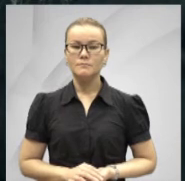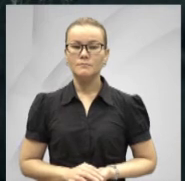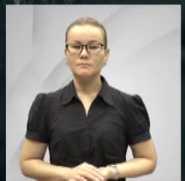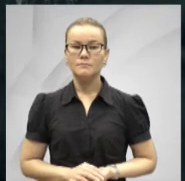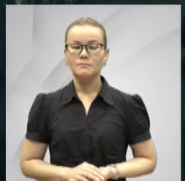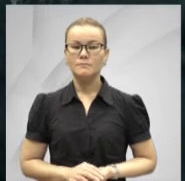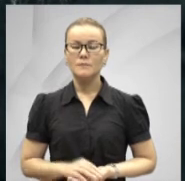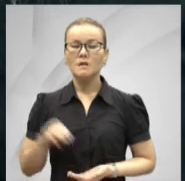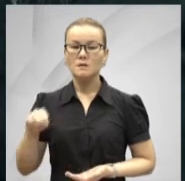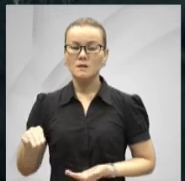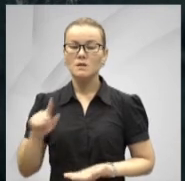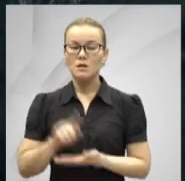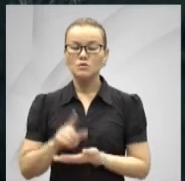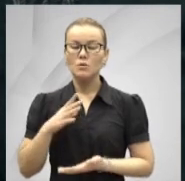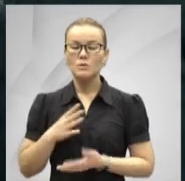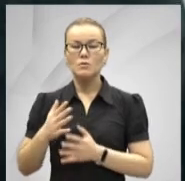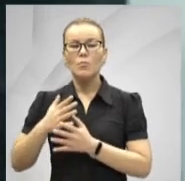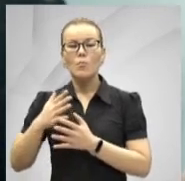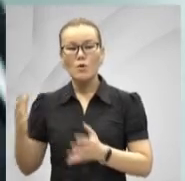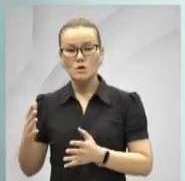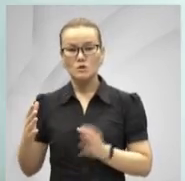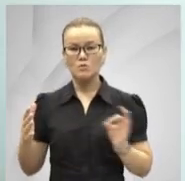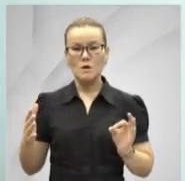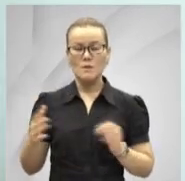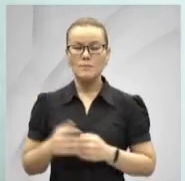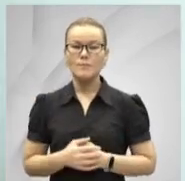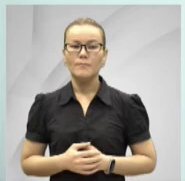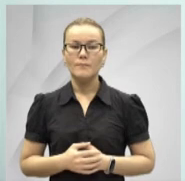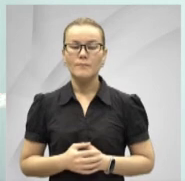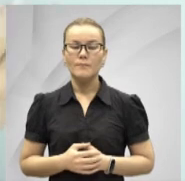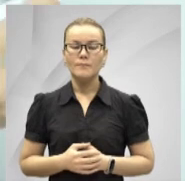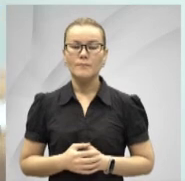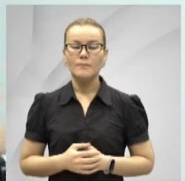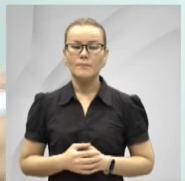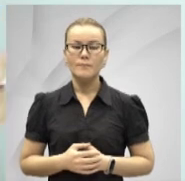что t у нас должно быть больше нуля.